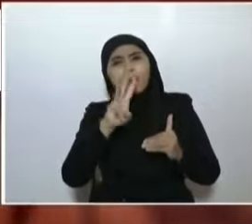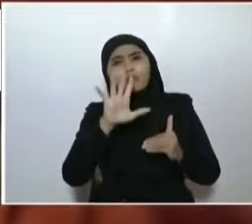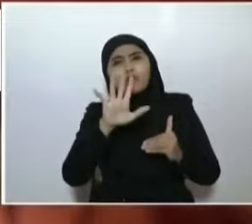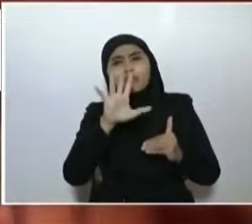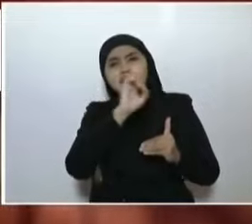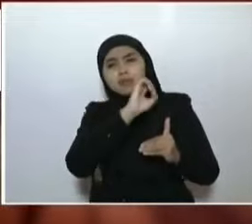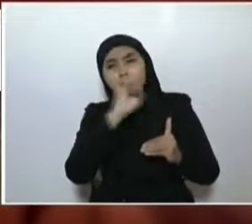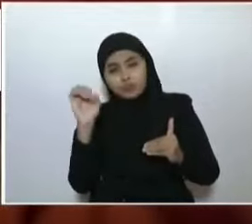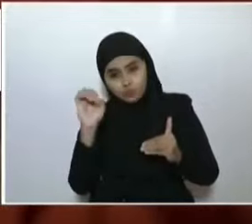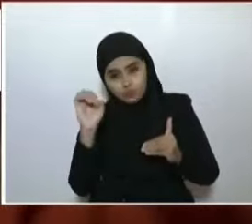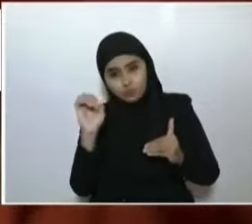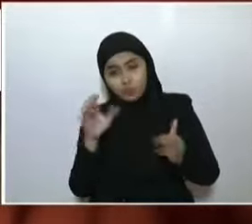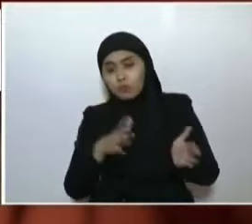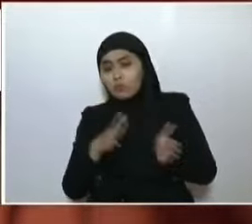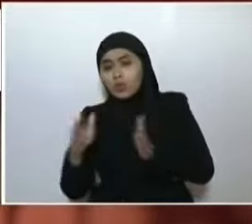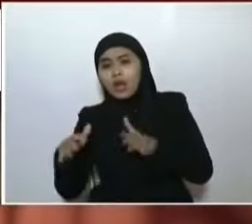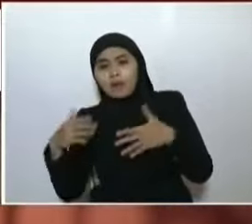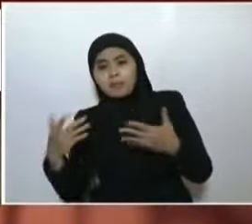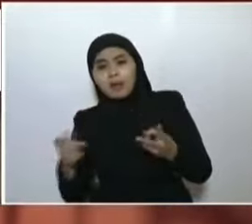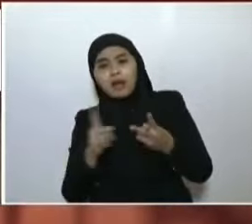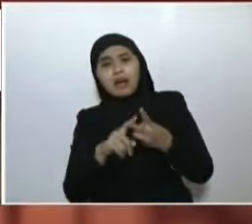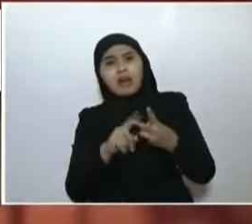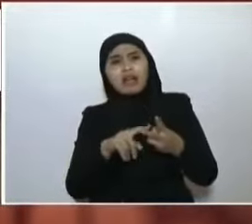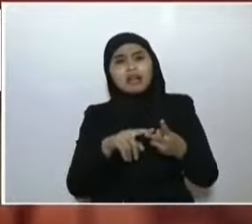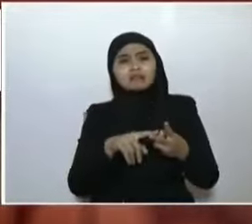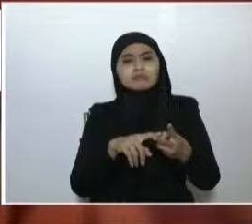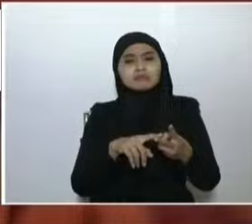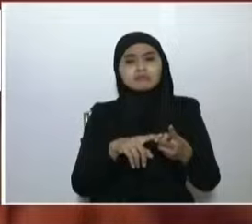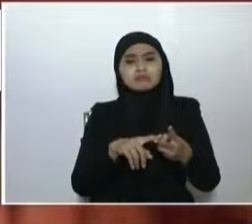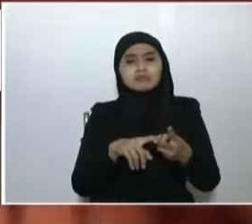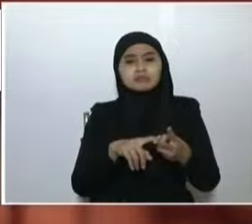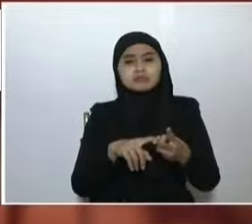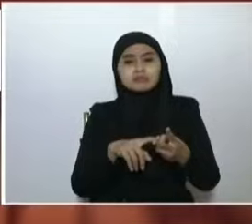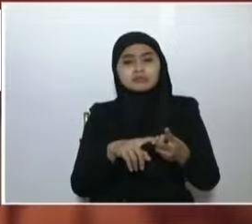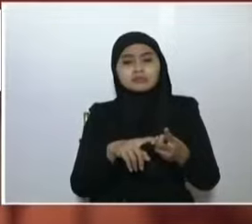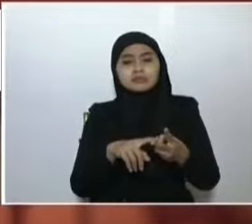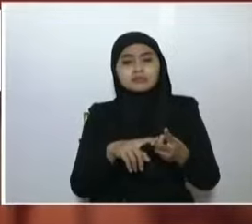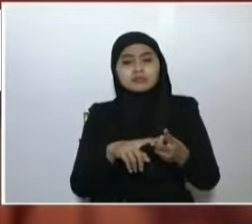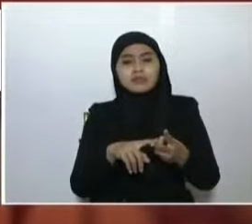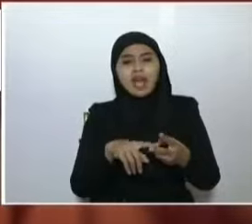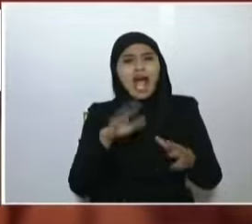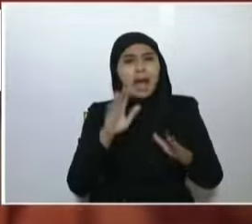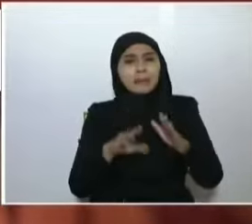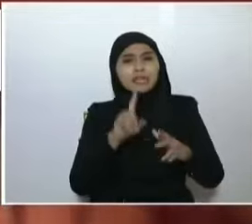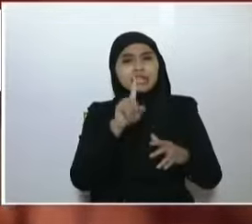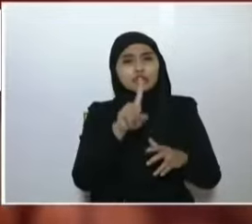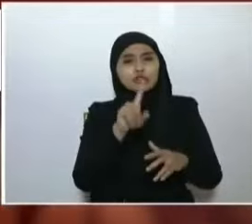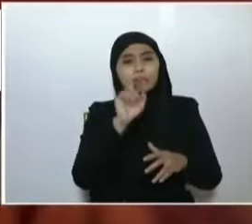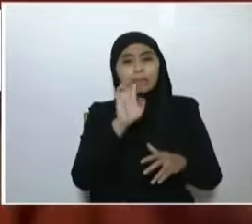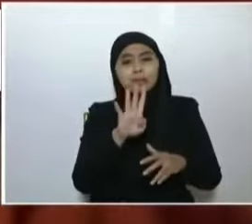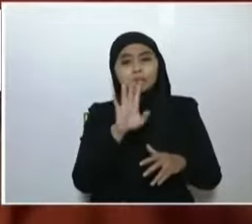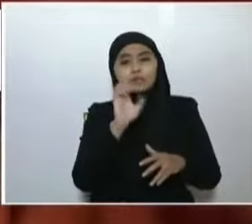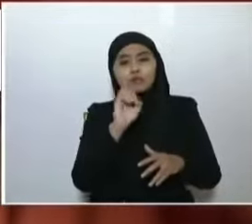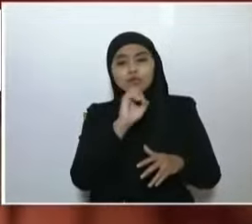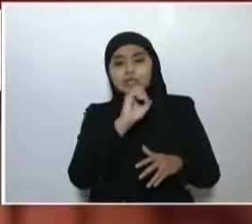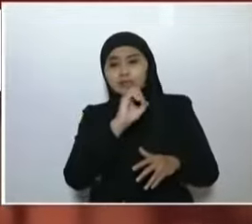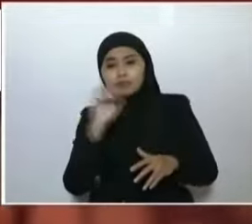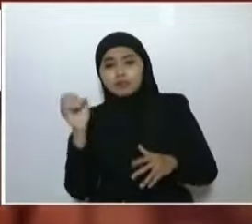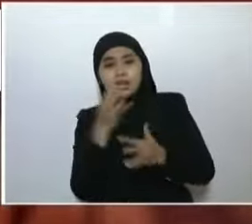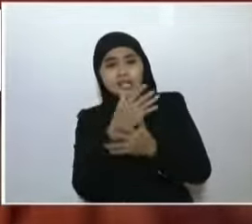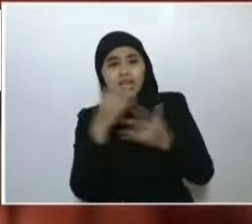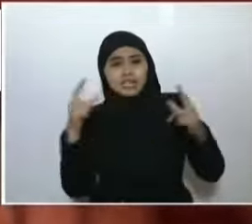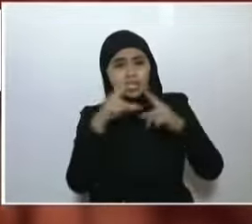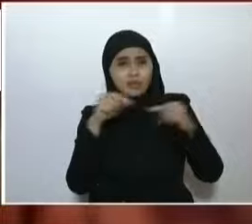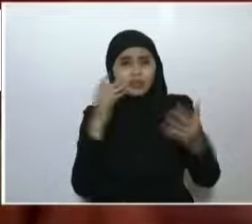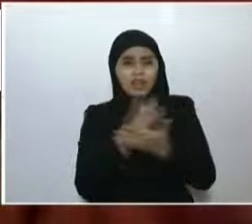r.35.000 kemudian apa di tempat kita dari atan hampir 140.000 masyarakat